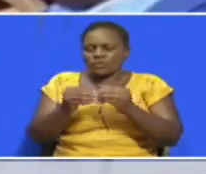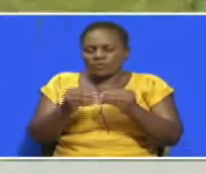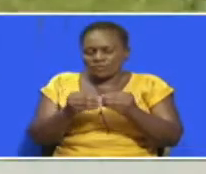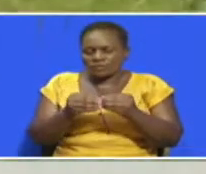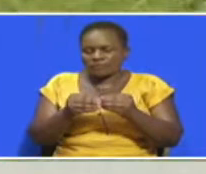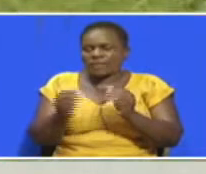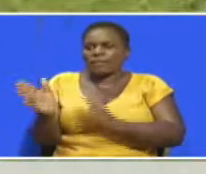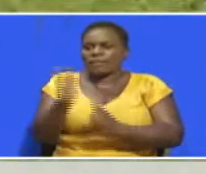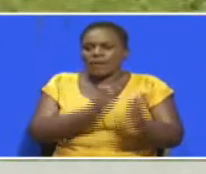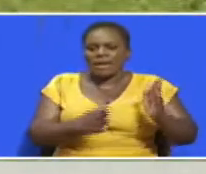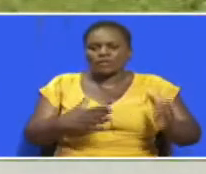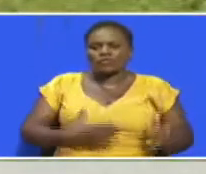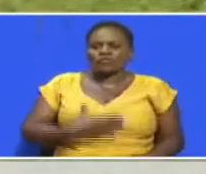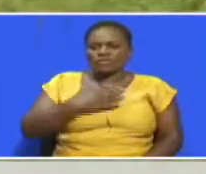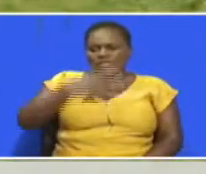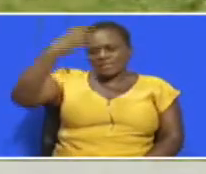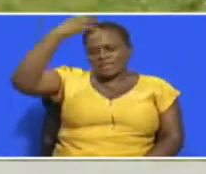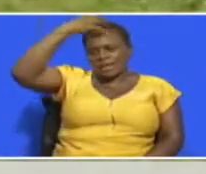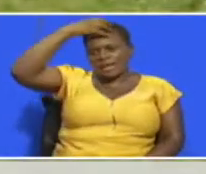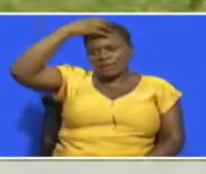huku akipanga kuzuru Lamu.